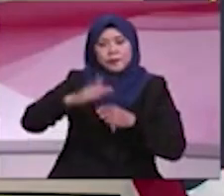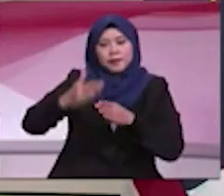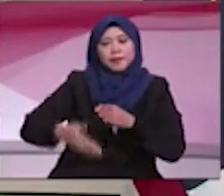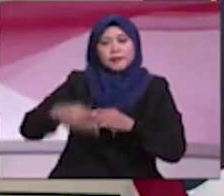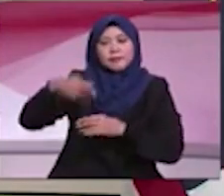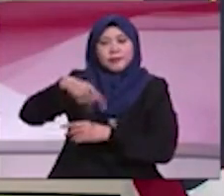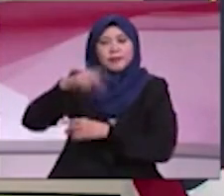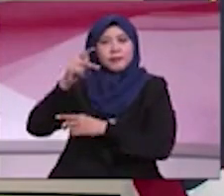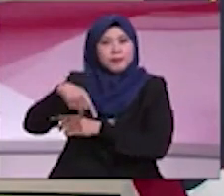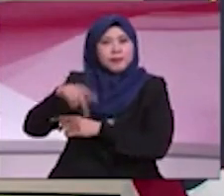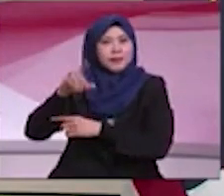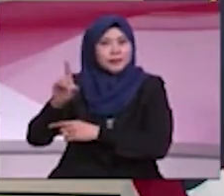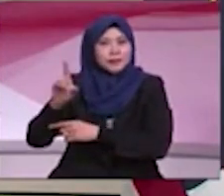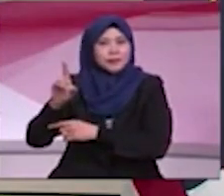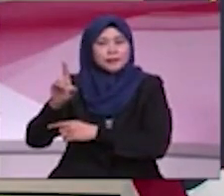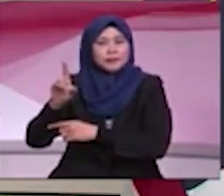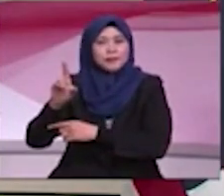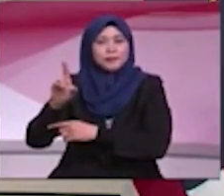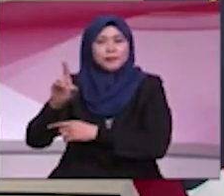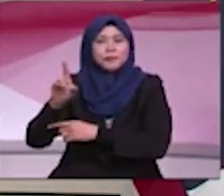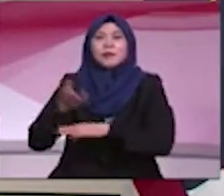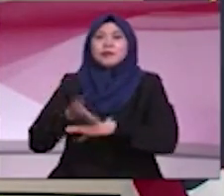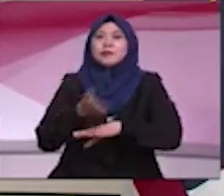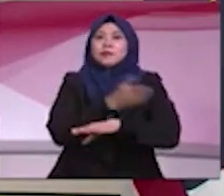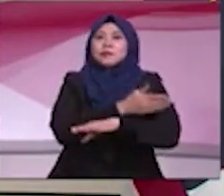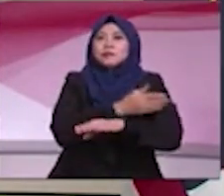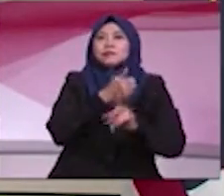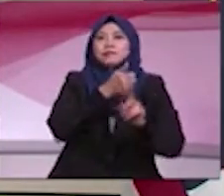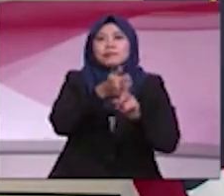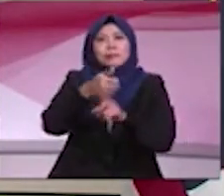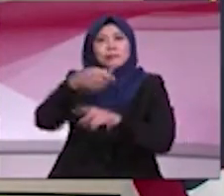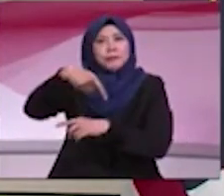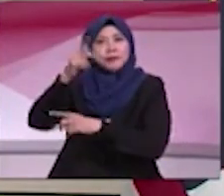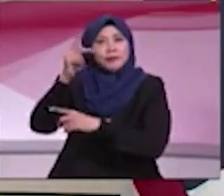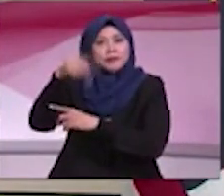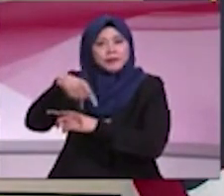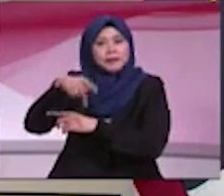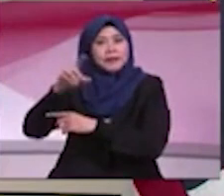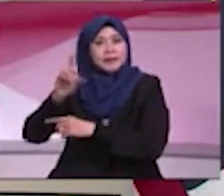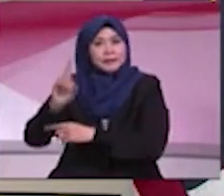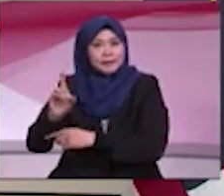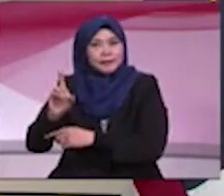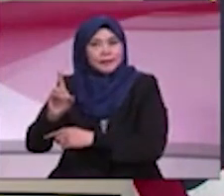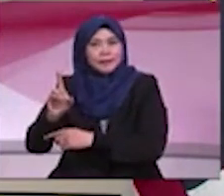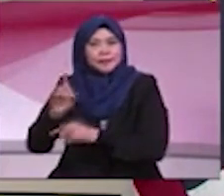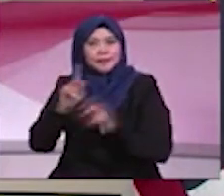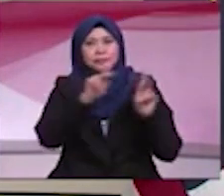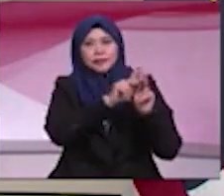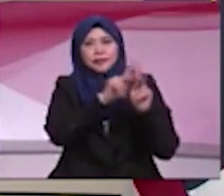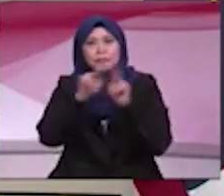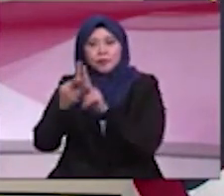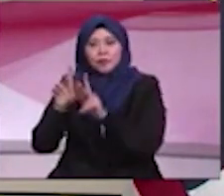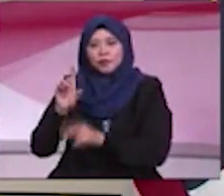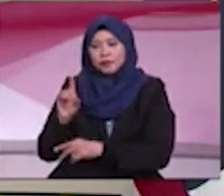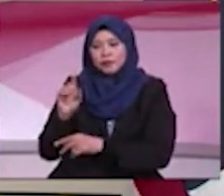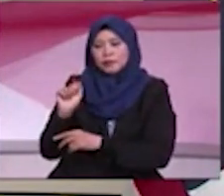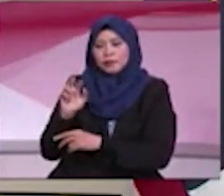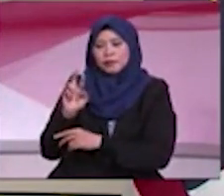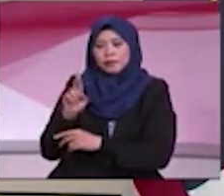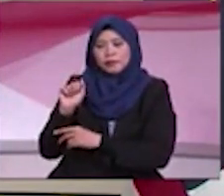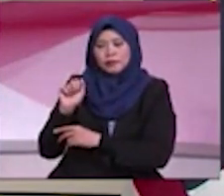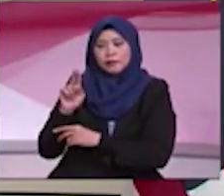Hai kerajaan sebelum ini telah melaksanakan perintah vikipedi di kampung Darau